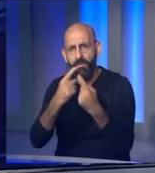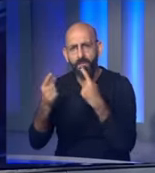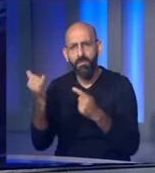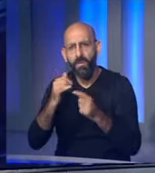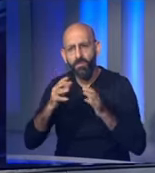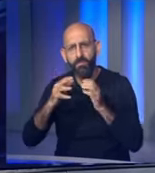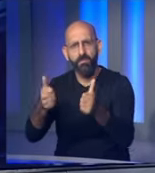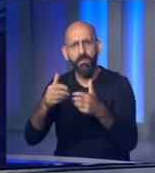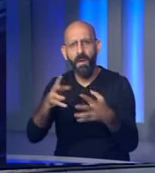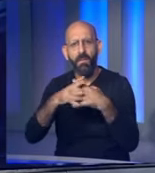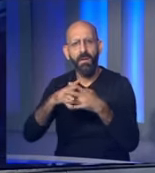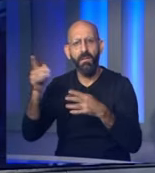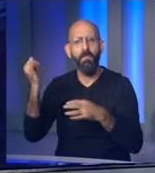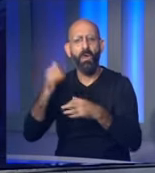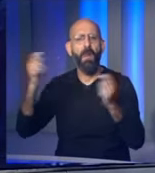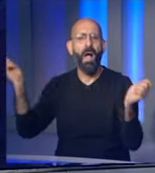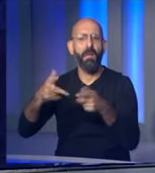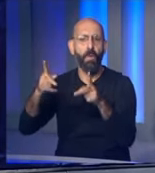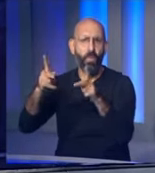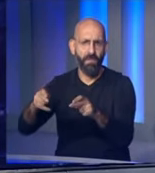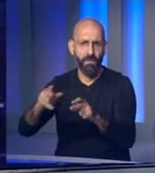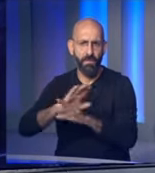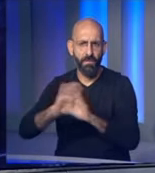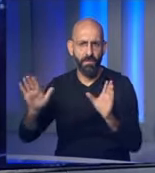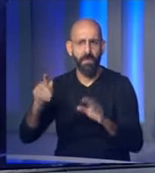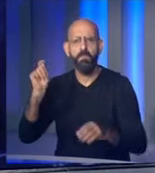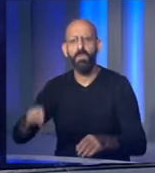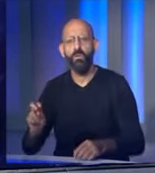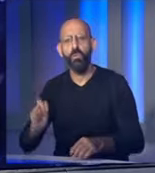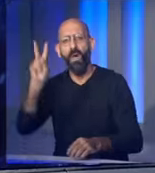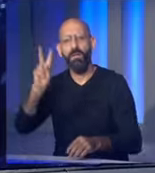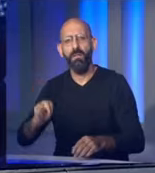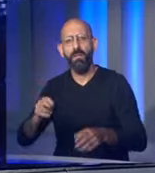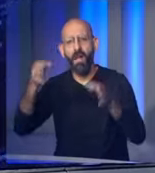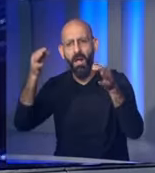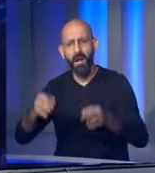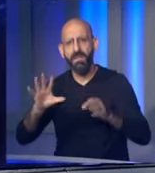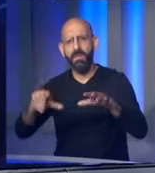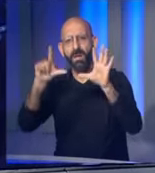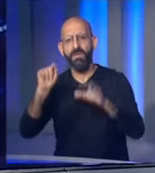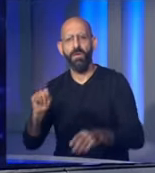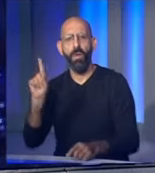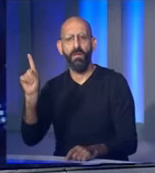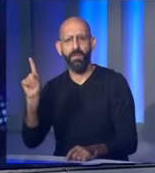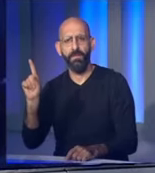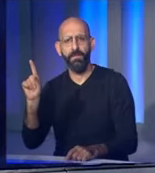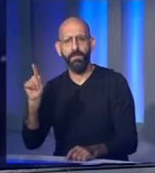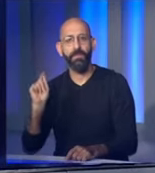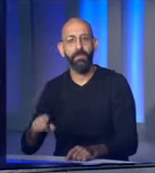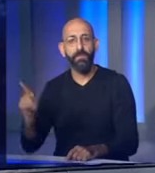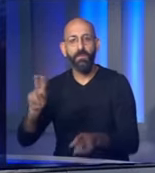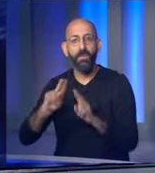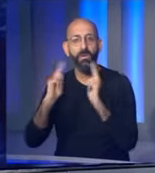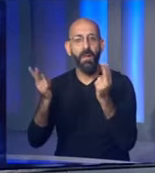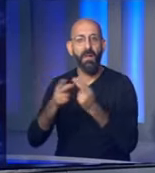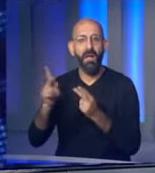لبنان ليزا جونسون وجارى البحث بحث المساعي التي يقوم بها اوكستين لوقف اطلاق النار وتنفيذ قرار مجلس الامن الدولي